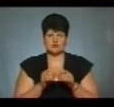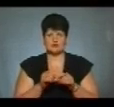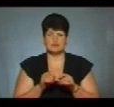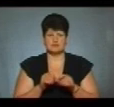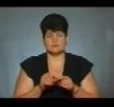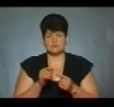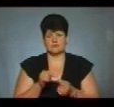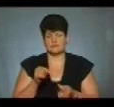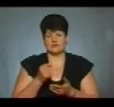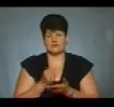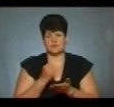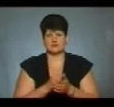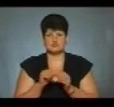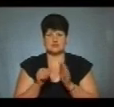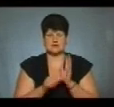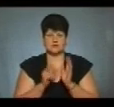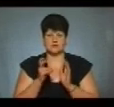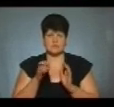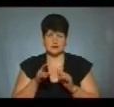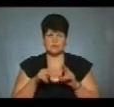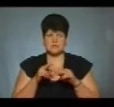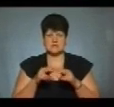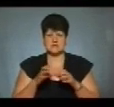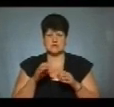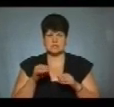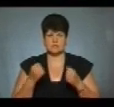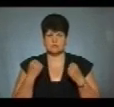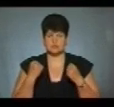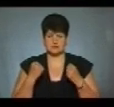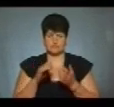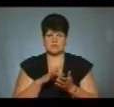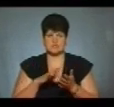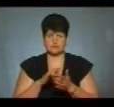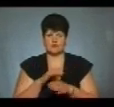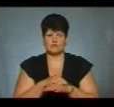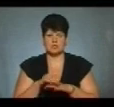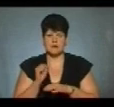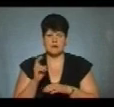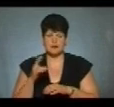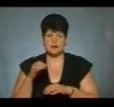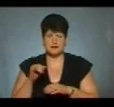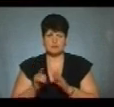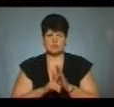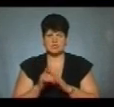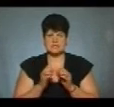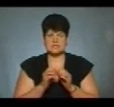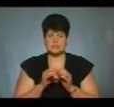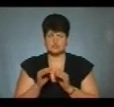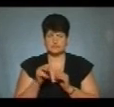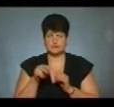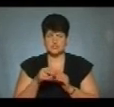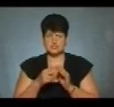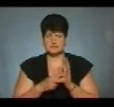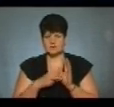16 квітня цього року. Будівництво соціально-спортивного центру «Вулична академія» у парку національного відродження почали 10